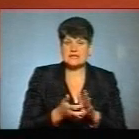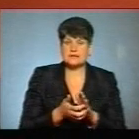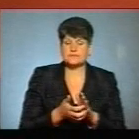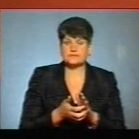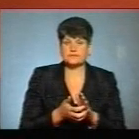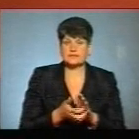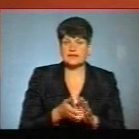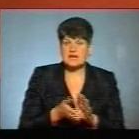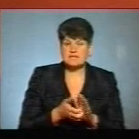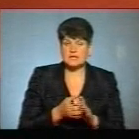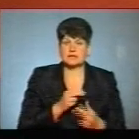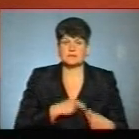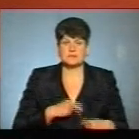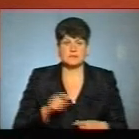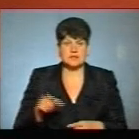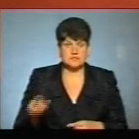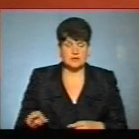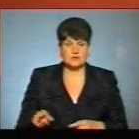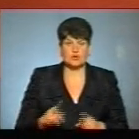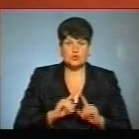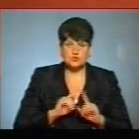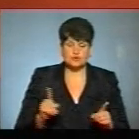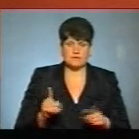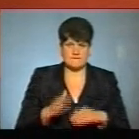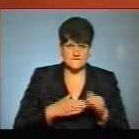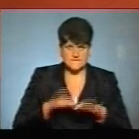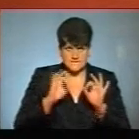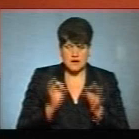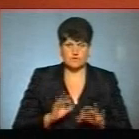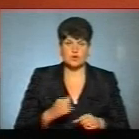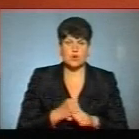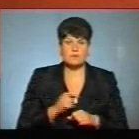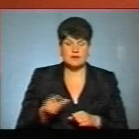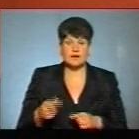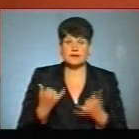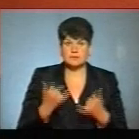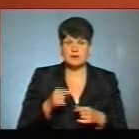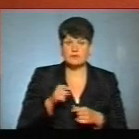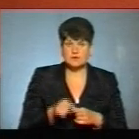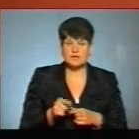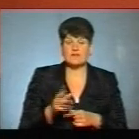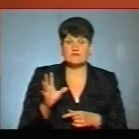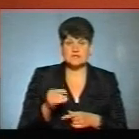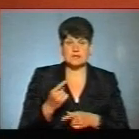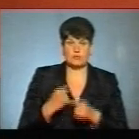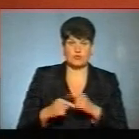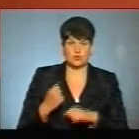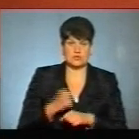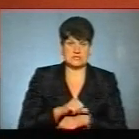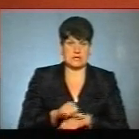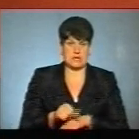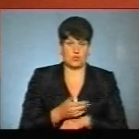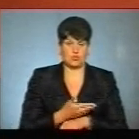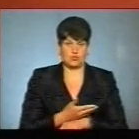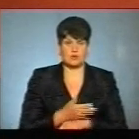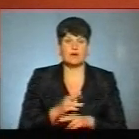кадрів, зокрема, що стосується кваліфікованих робітників. Тепер ті кваліфіковані робітники переважно повернулися із-за кордону. Тобто,